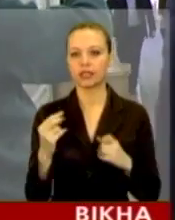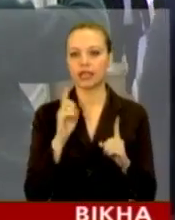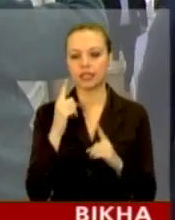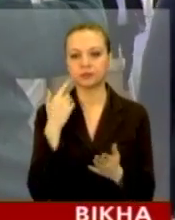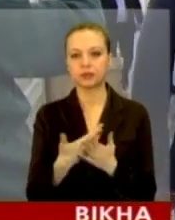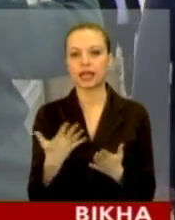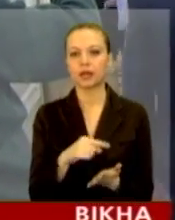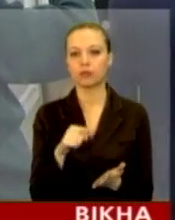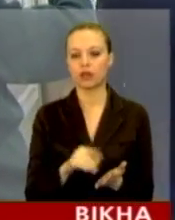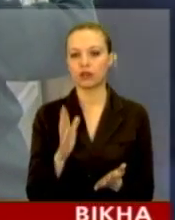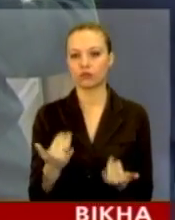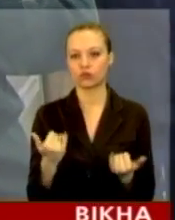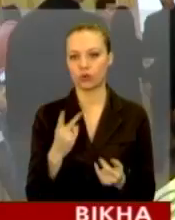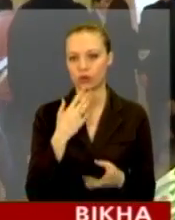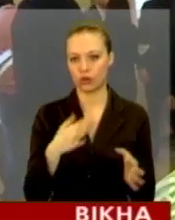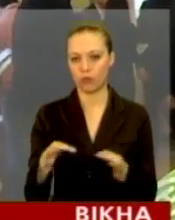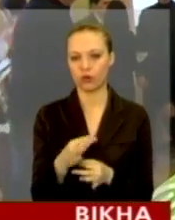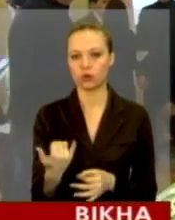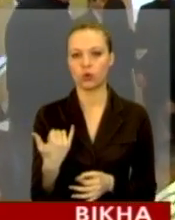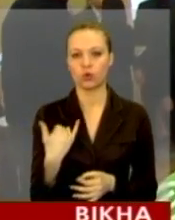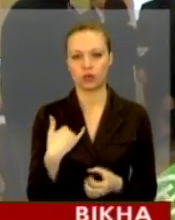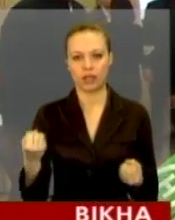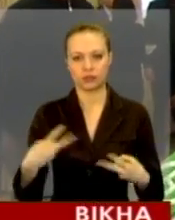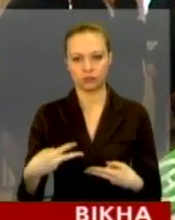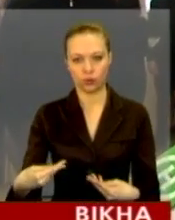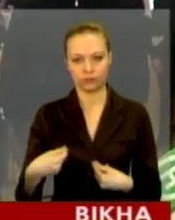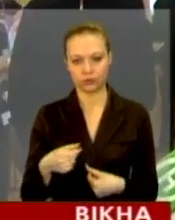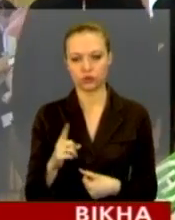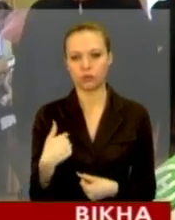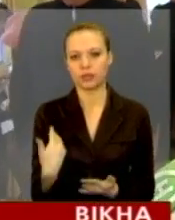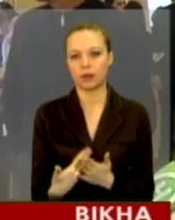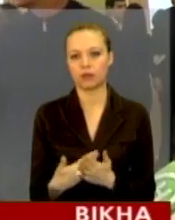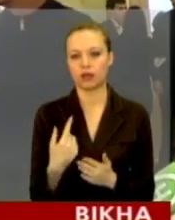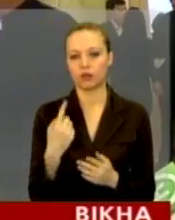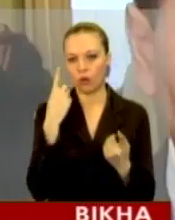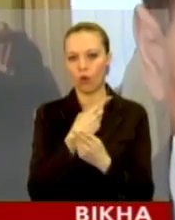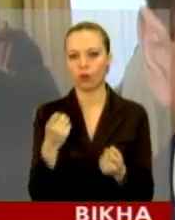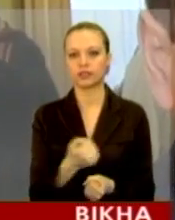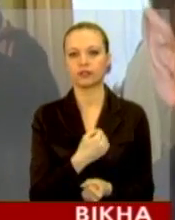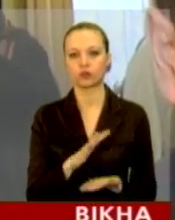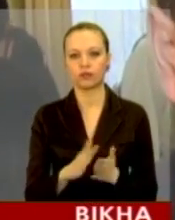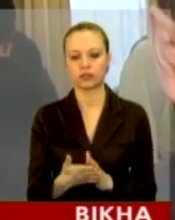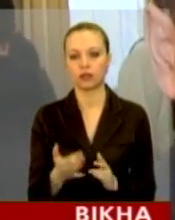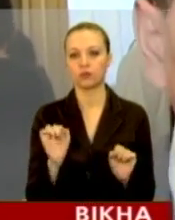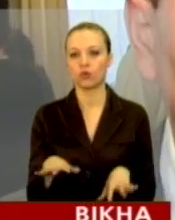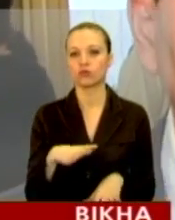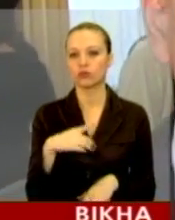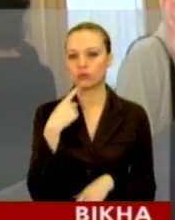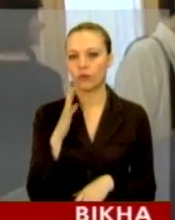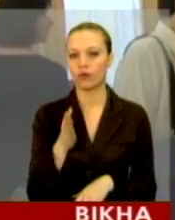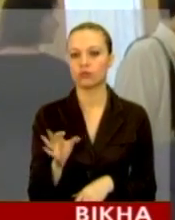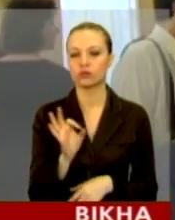припускають, які питання стоятимуть на обговоренні. Нас провокують на те, щоб ми, наприклад, оголосили військовий стан. Очевидно, мова буде йти